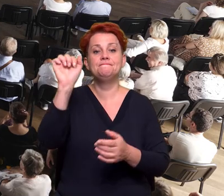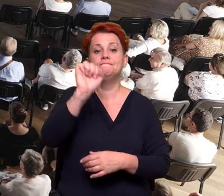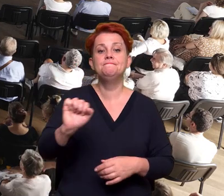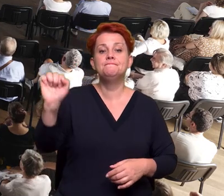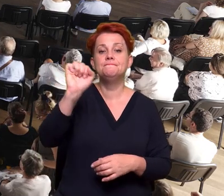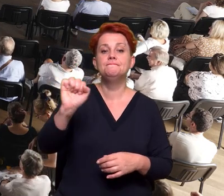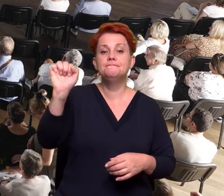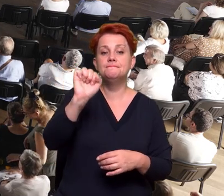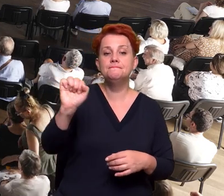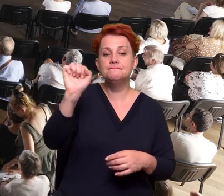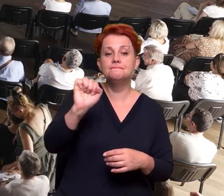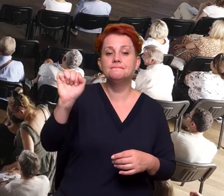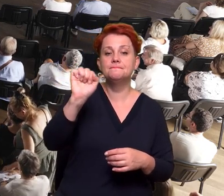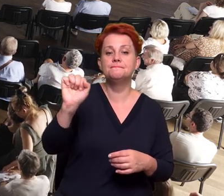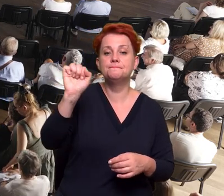mnóstwo takich